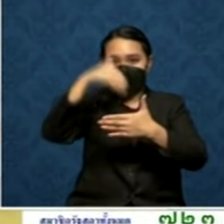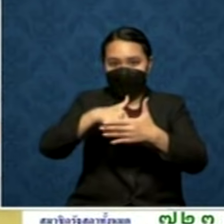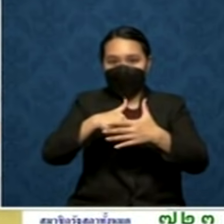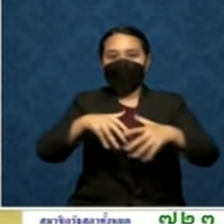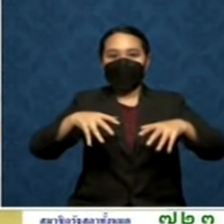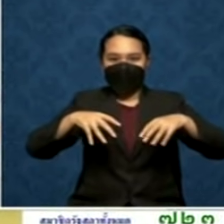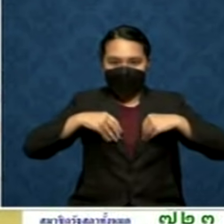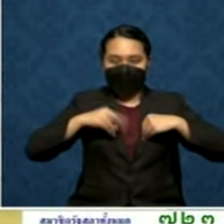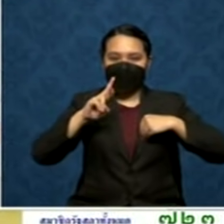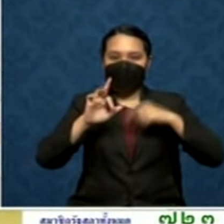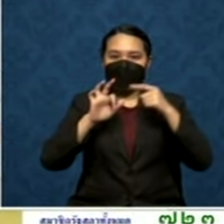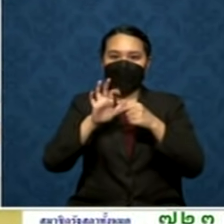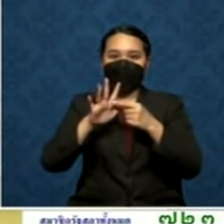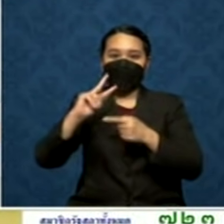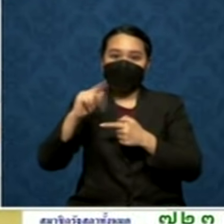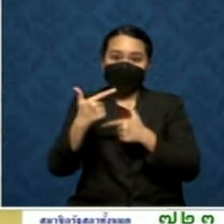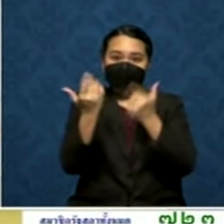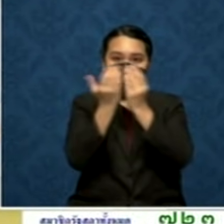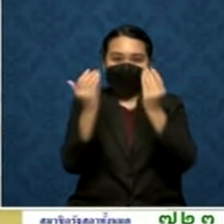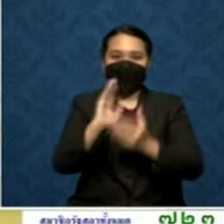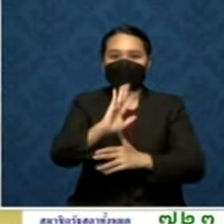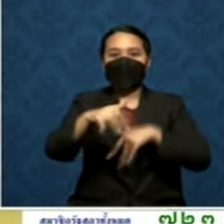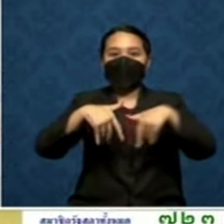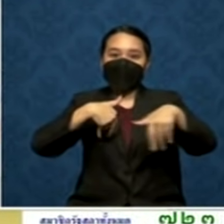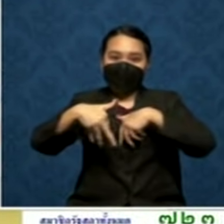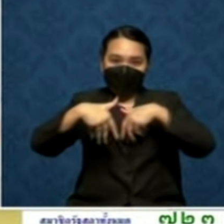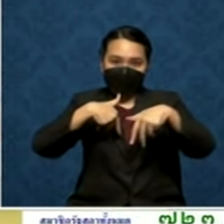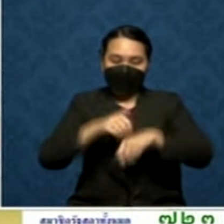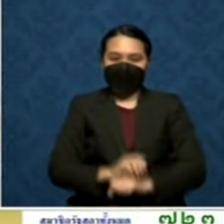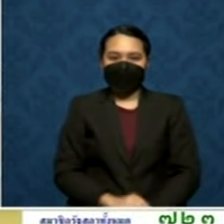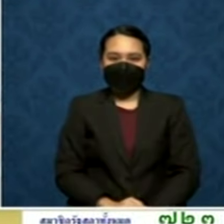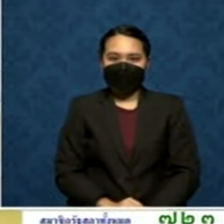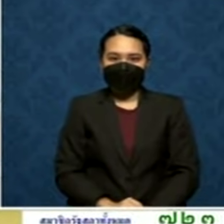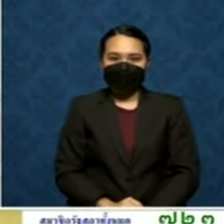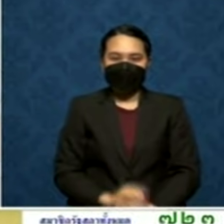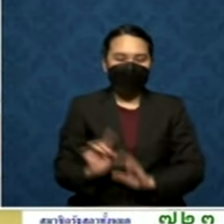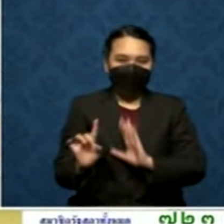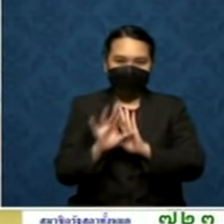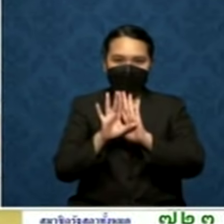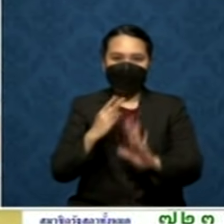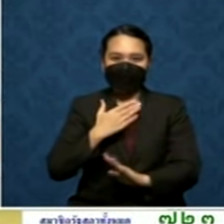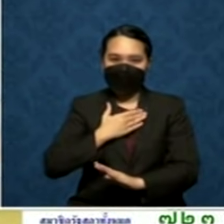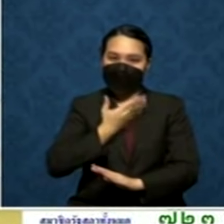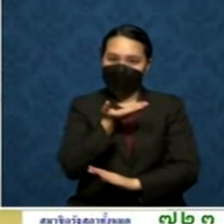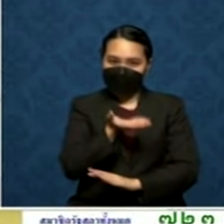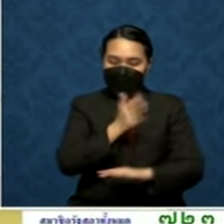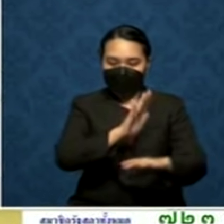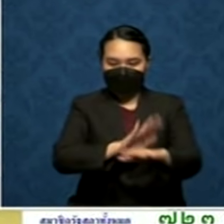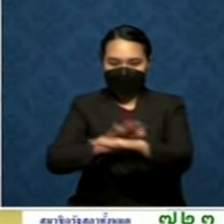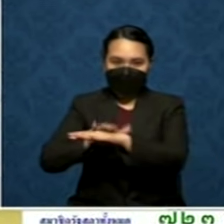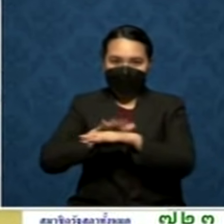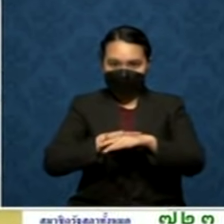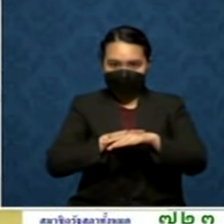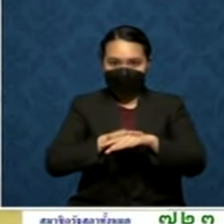ไขรัฐธรรมนูญของประชาชนสุดท้ายนี้ผมอยากเชิญชวนครับส่ง